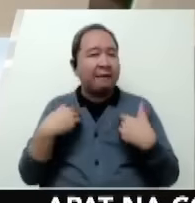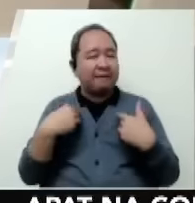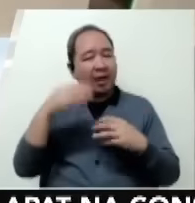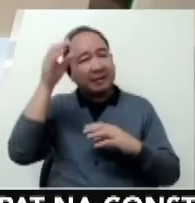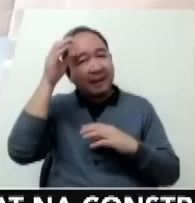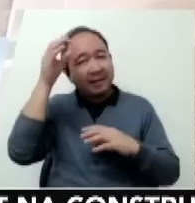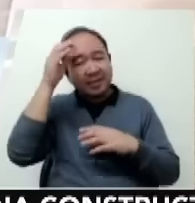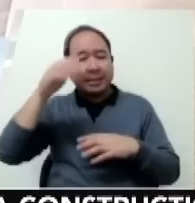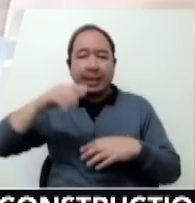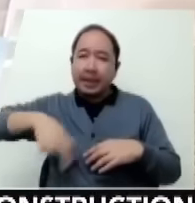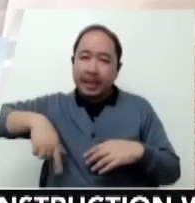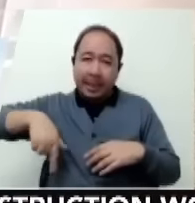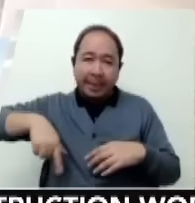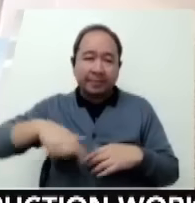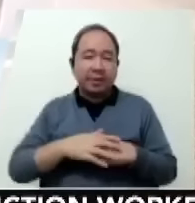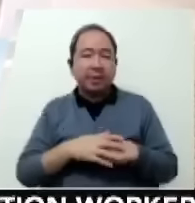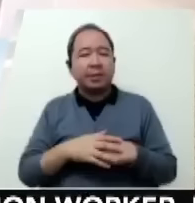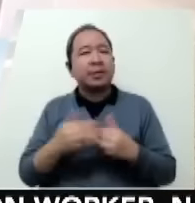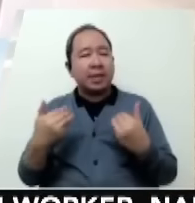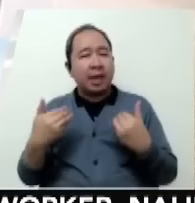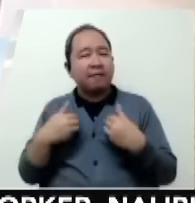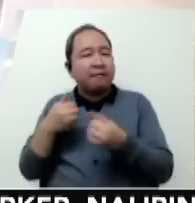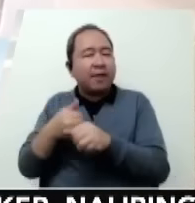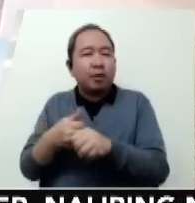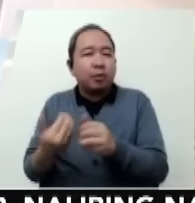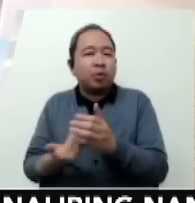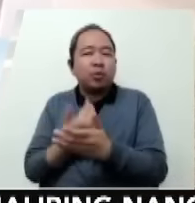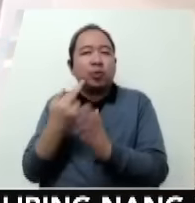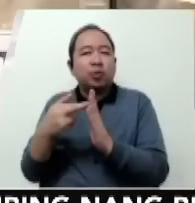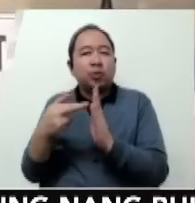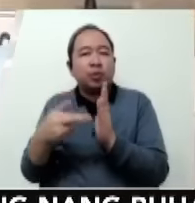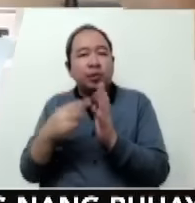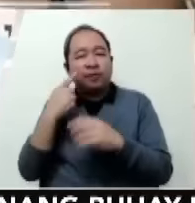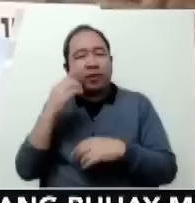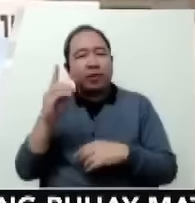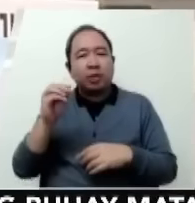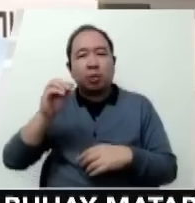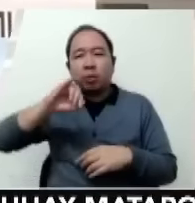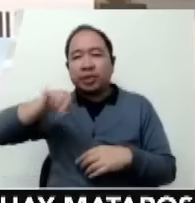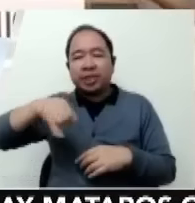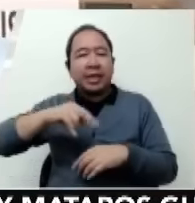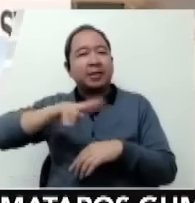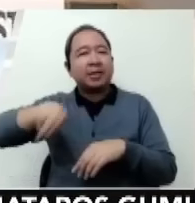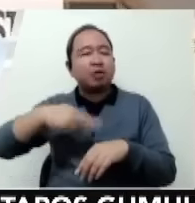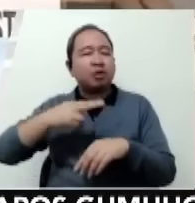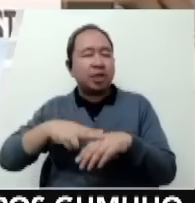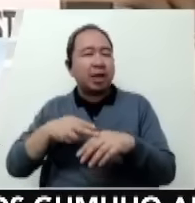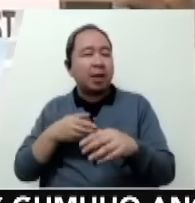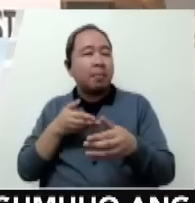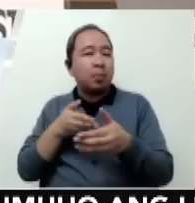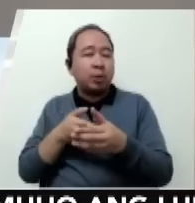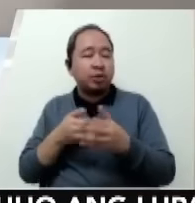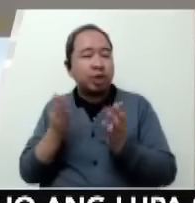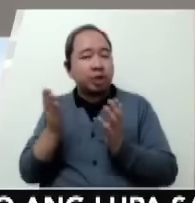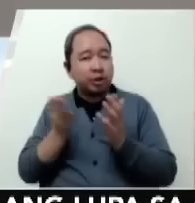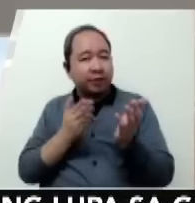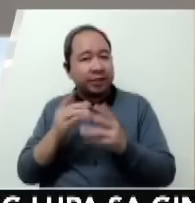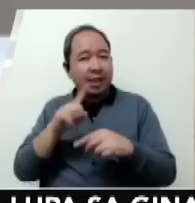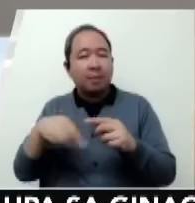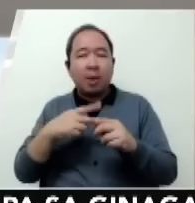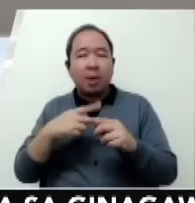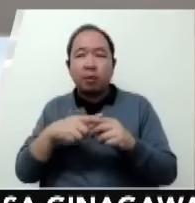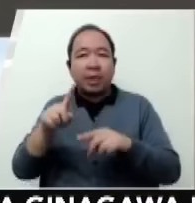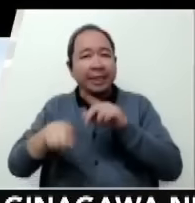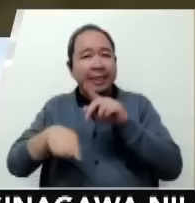rin ang bagong rules ng Department of Justice National Prosecution Service patungkol sa preliminary investigation at inquest proceedings matapos